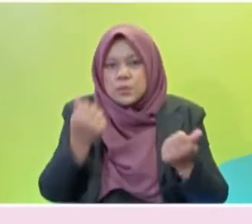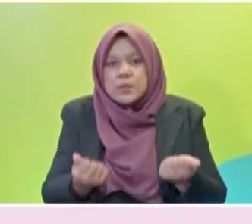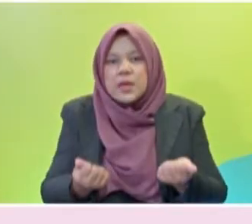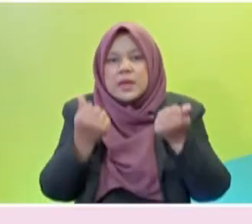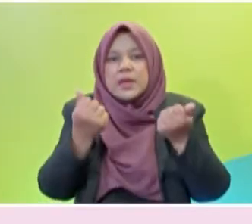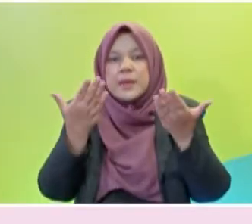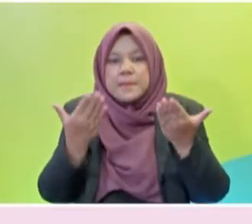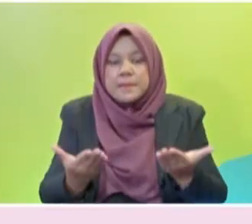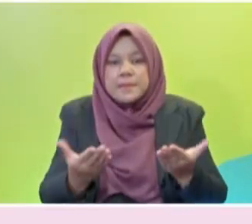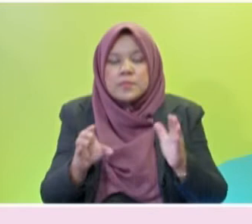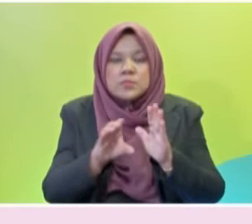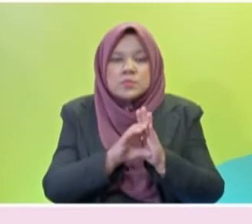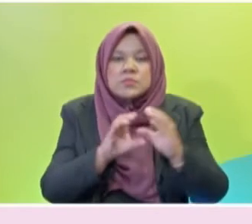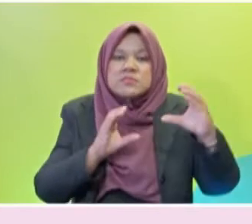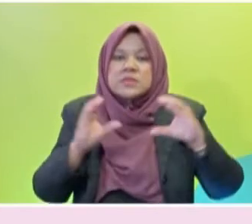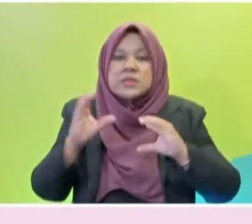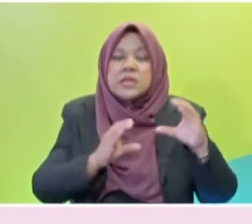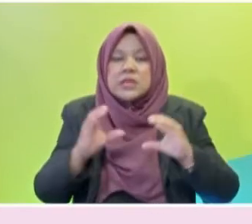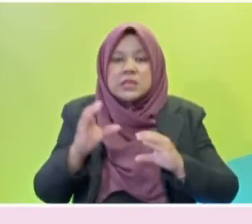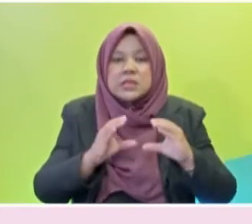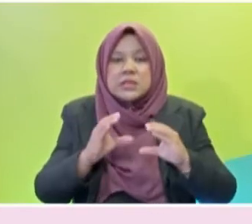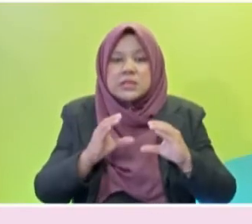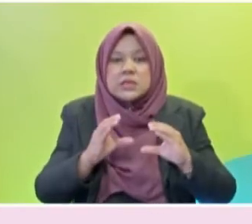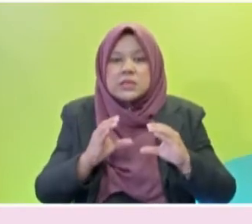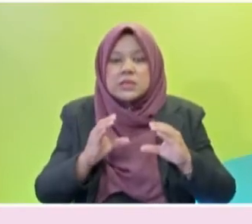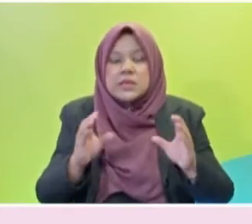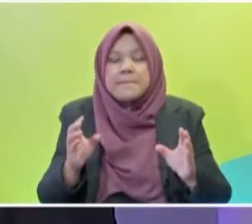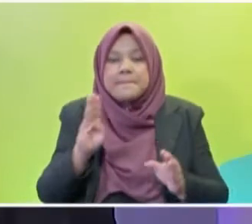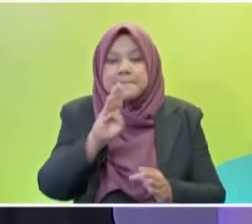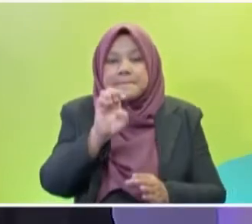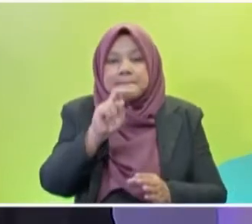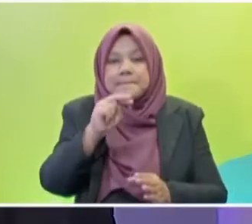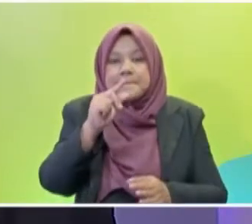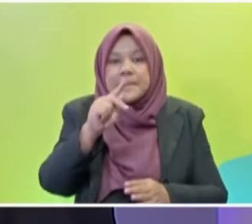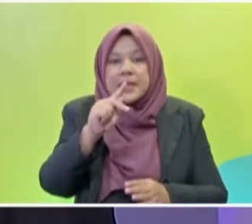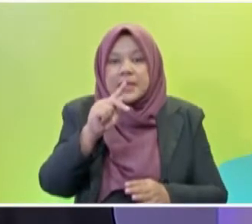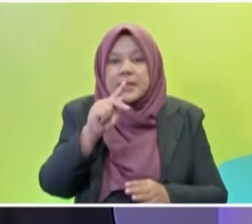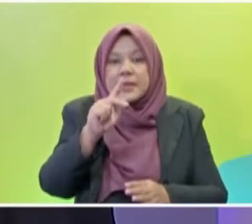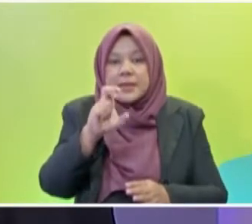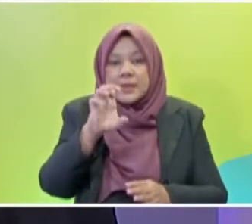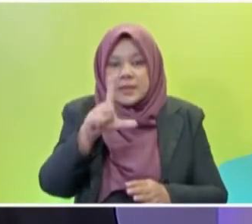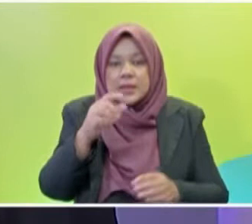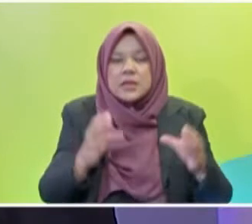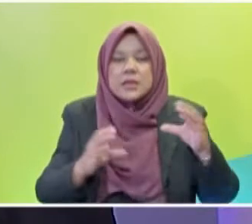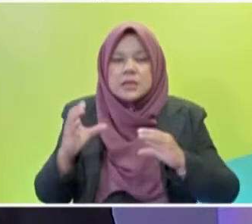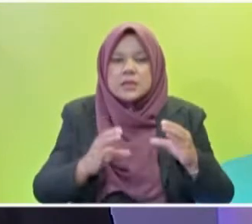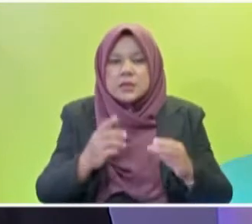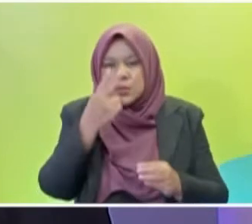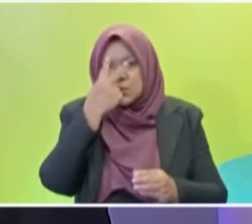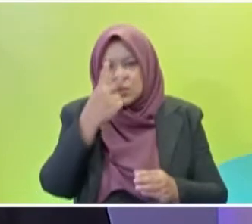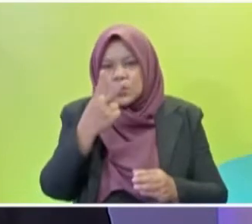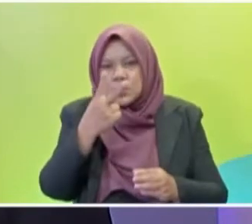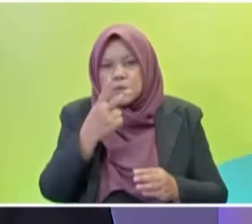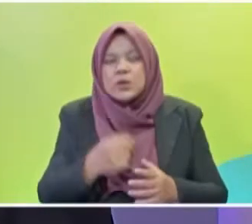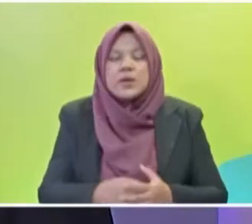berat seperti kereta di bengkel membaiki kereta. Kan? Sebab ialah untuk mengangkat kereta nak cek bahagian bawah kereta